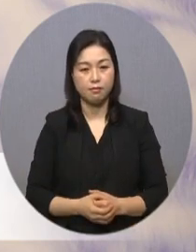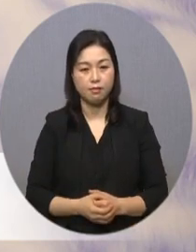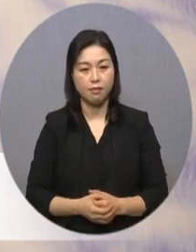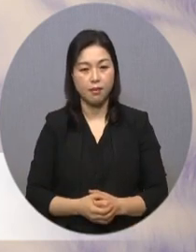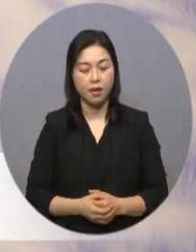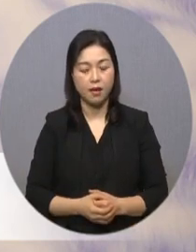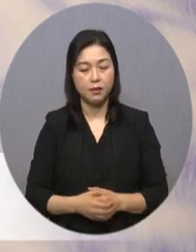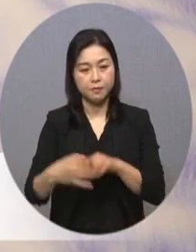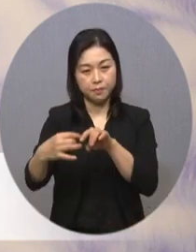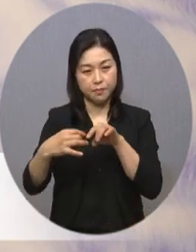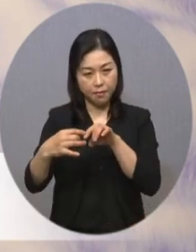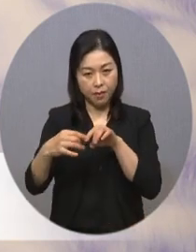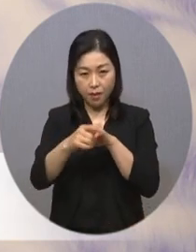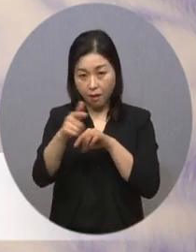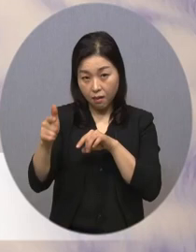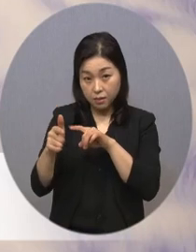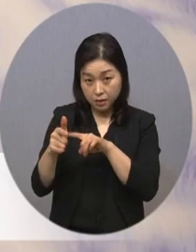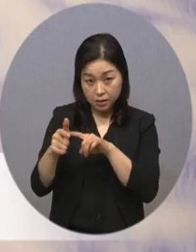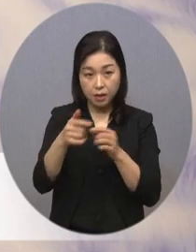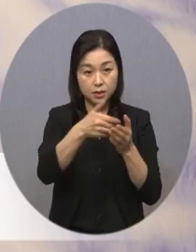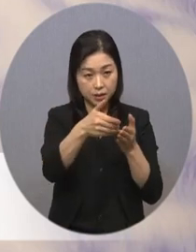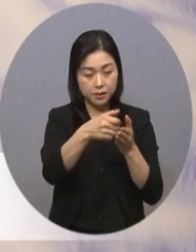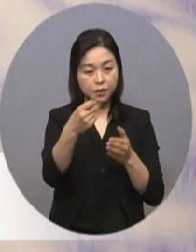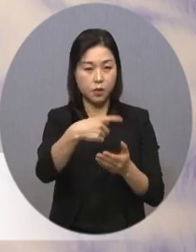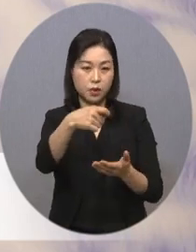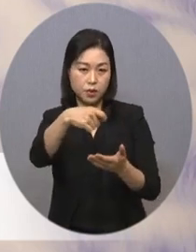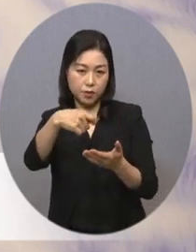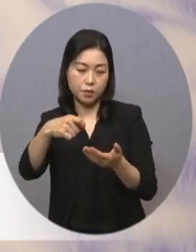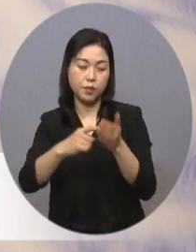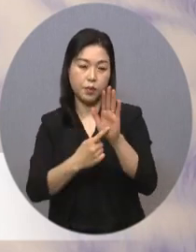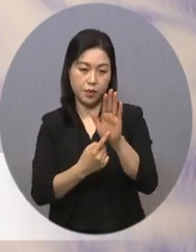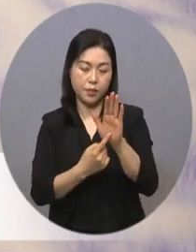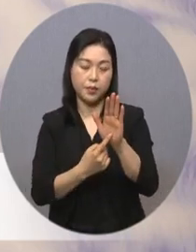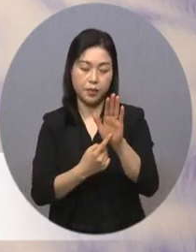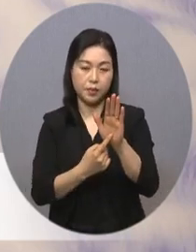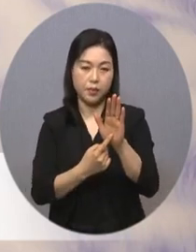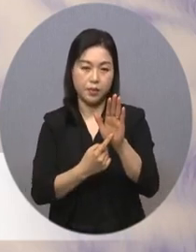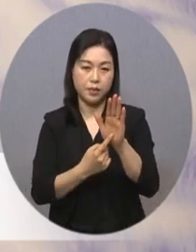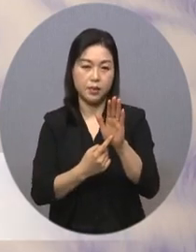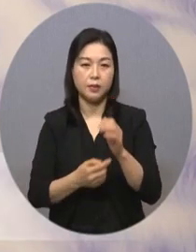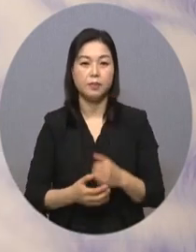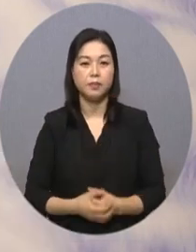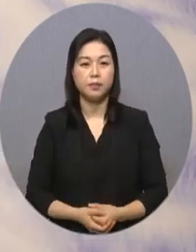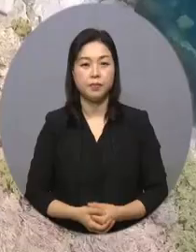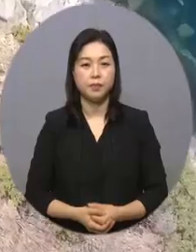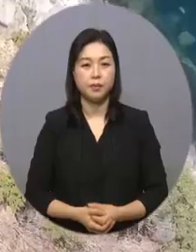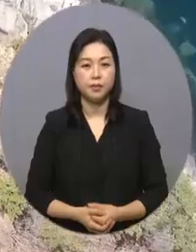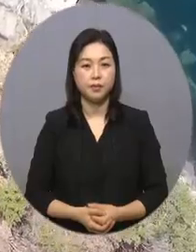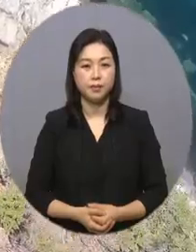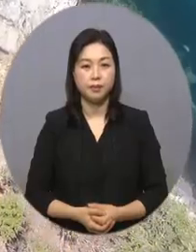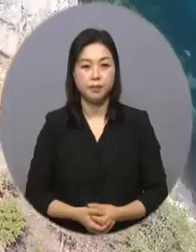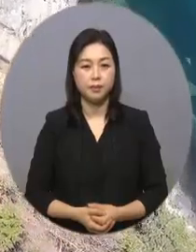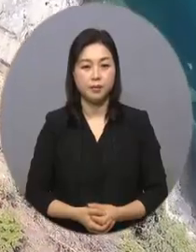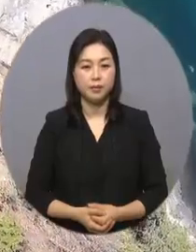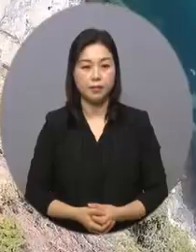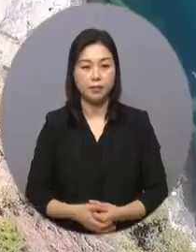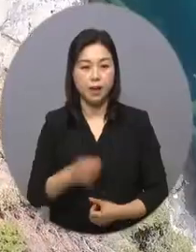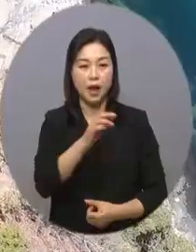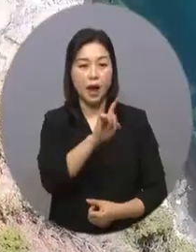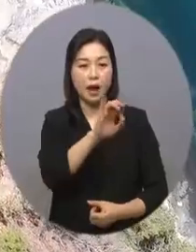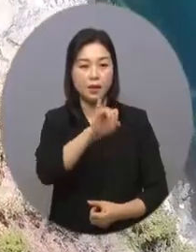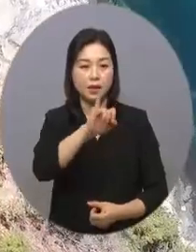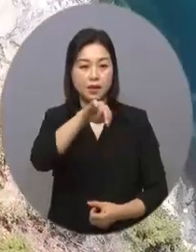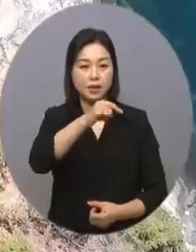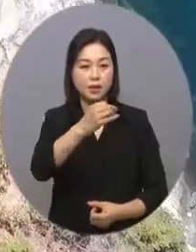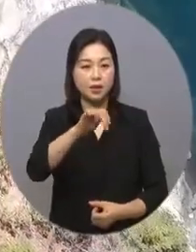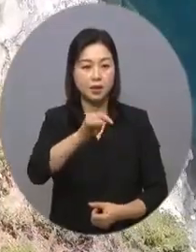영감을 받은 바가 그림으로 때로는 드로잉으로 표현되는 그런 작품으로 구성되었습니다. 아이슬란드와